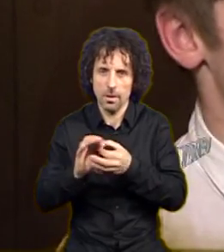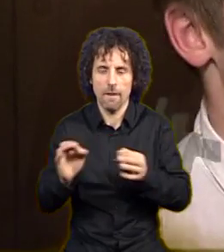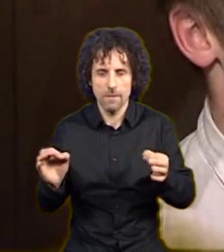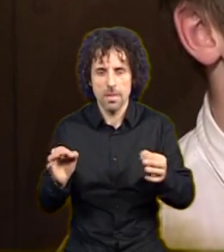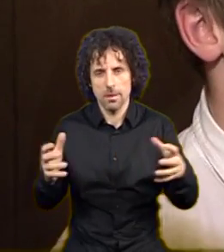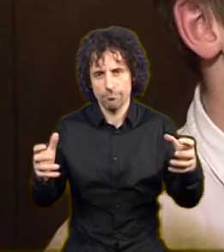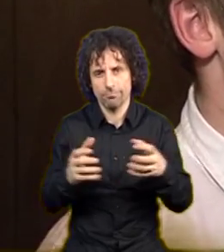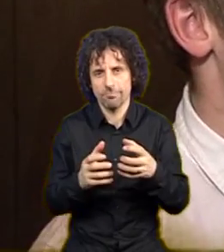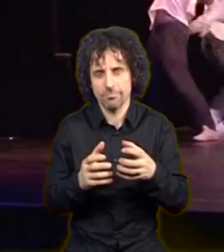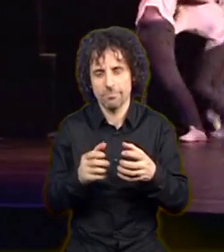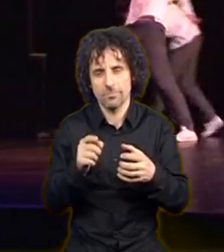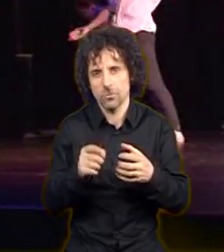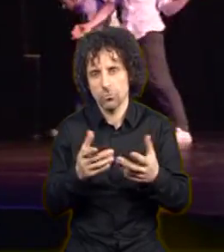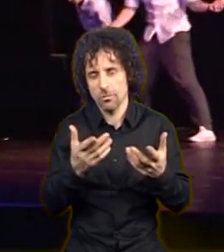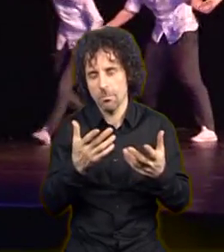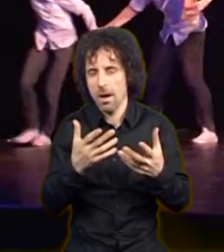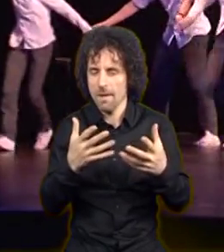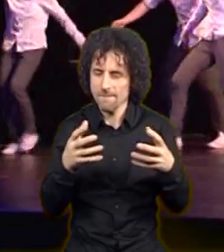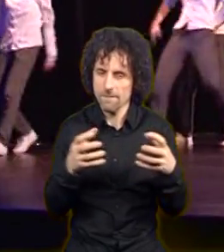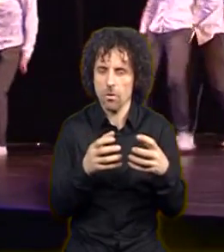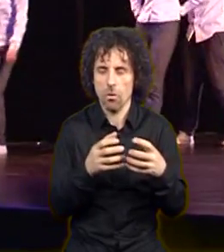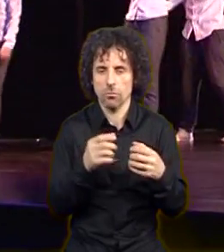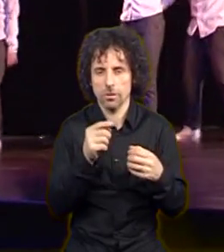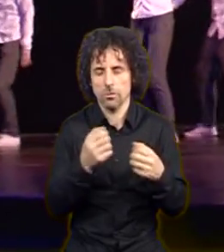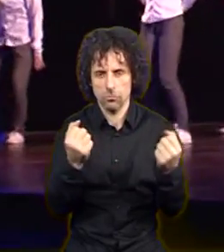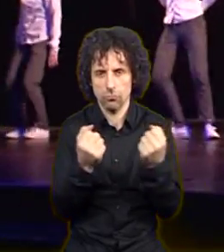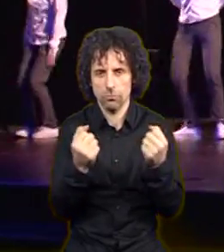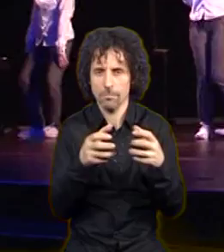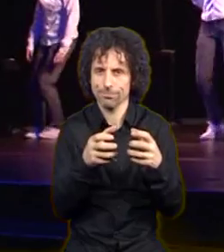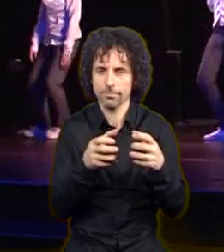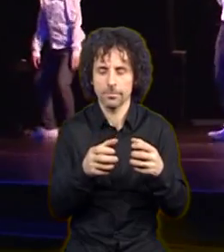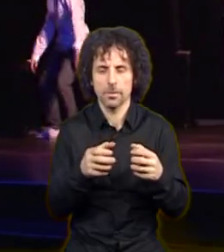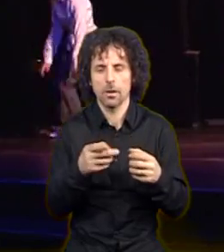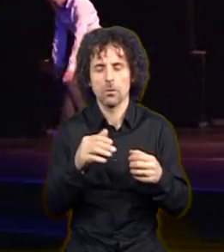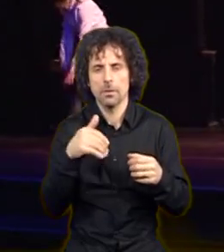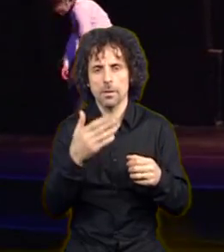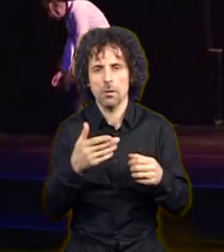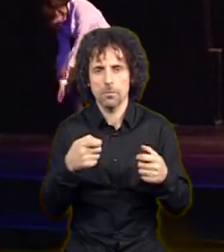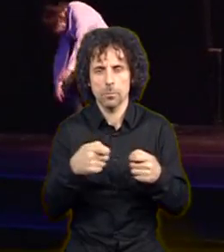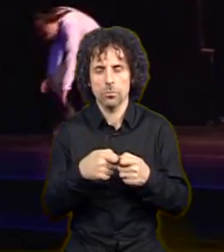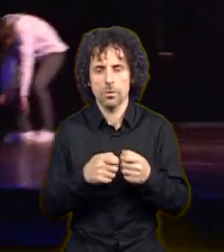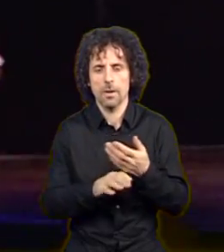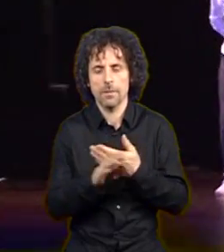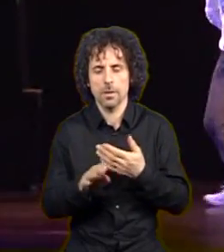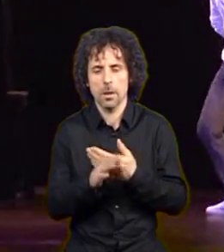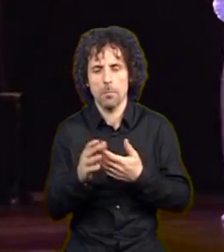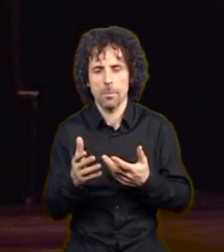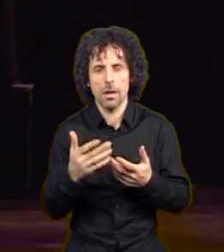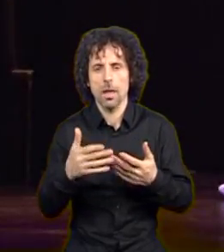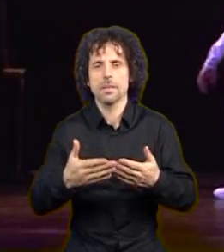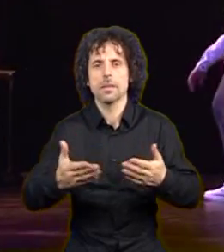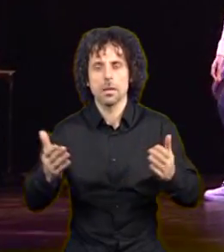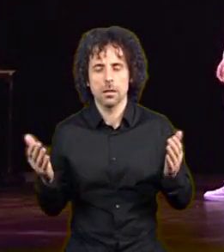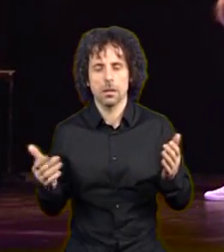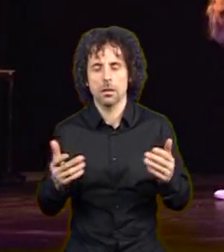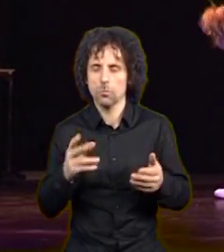przyjaciółmi nawet i to chyba to nas wiąże, że to jest taka siła dla nas. A co Wam dają takie wspólne występy,